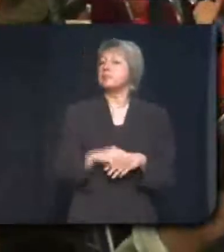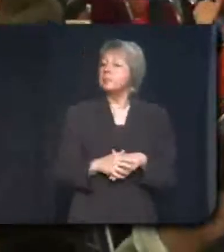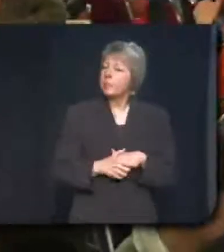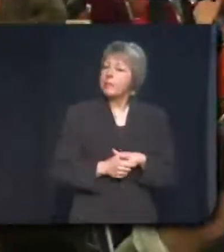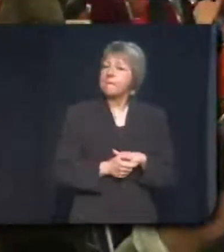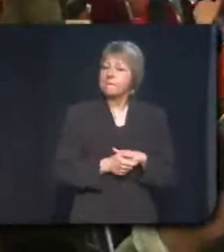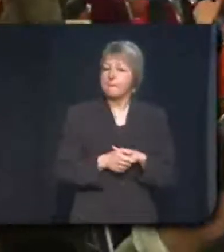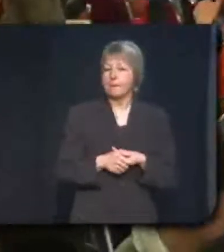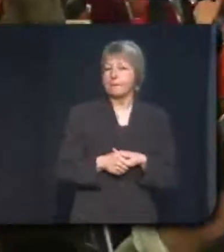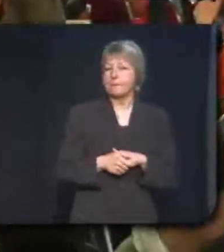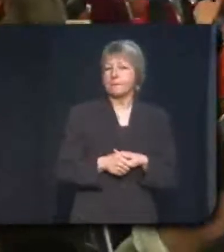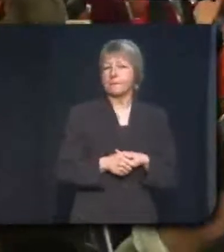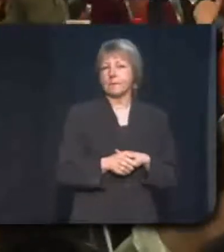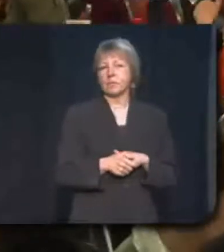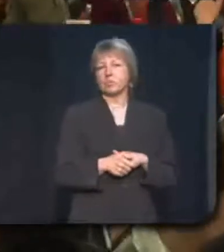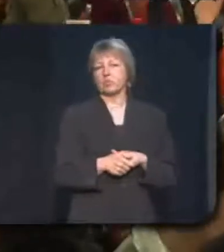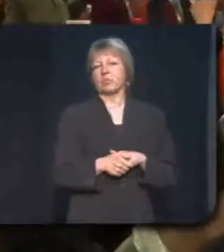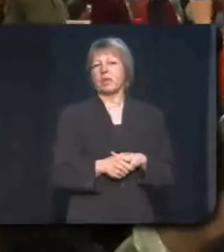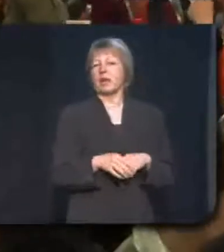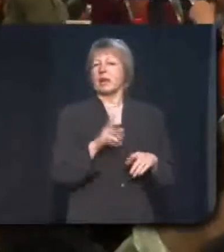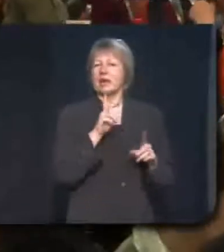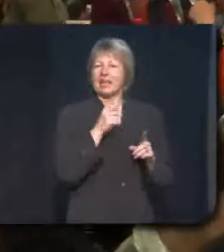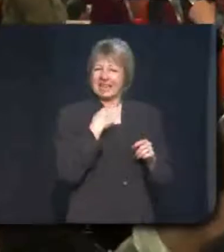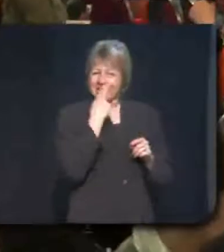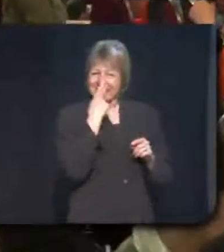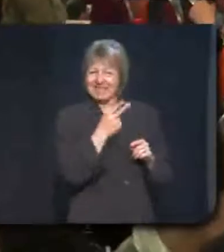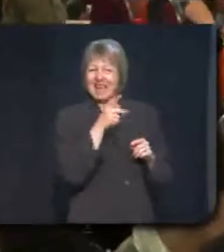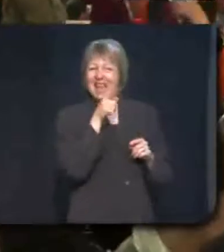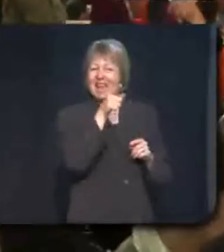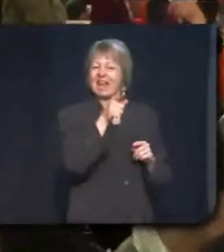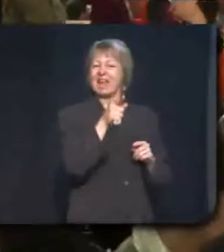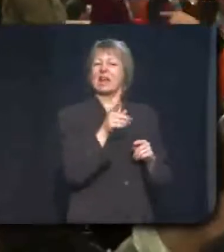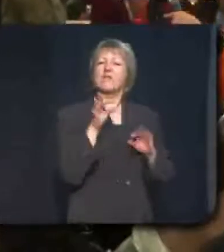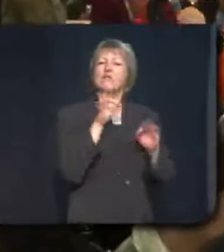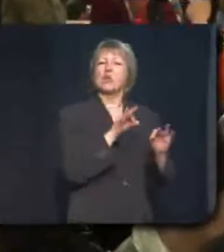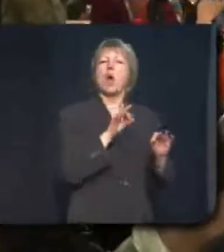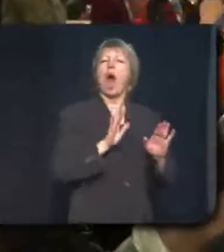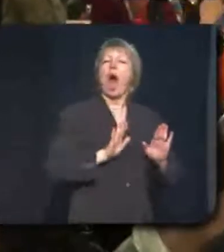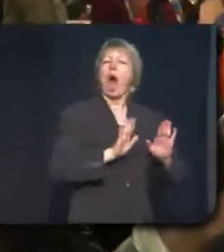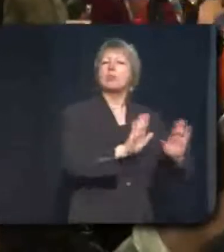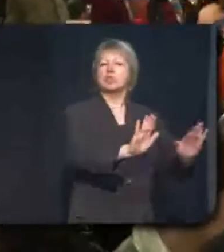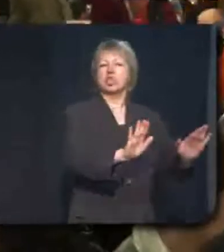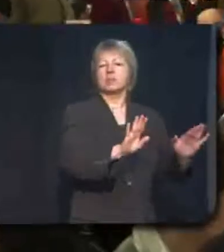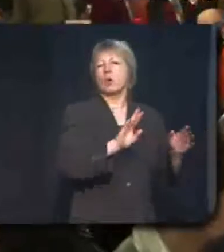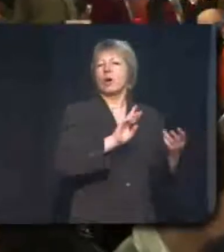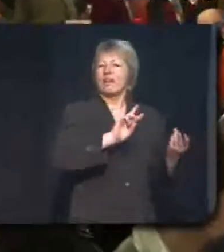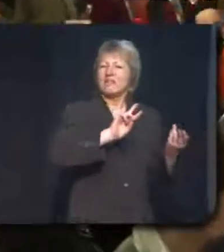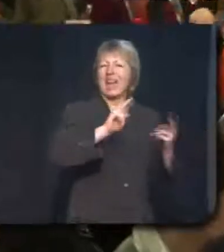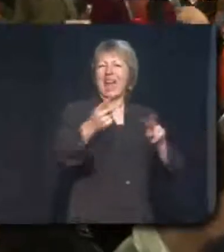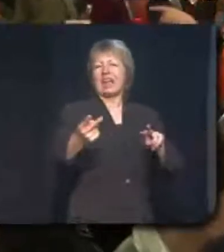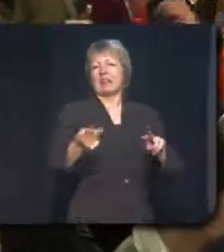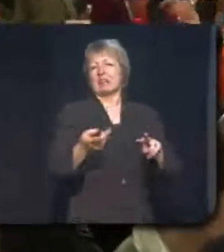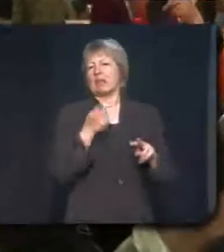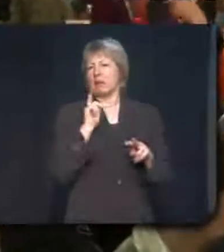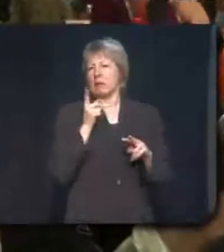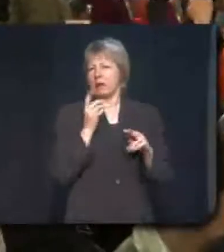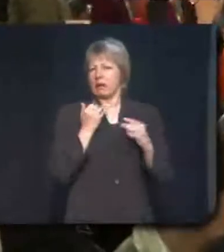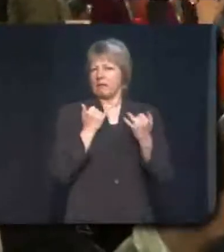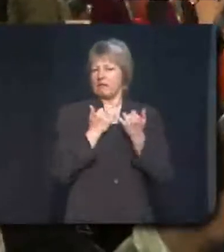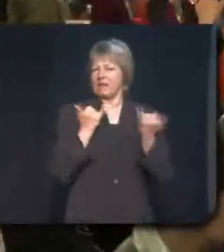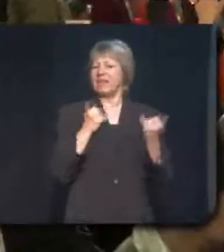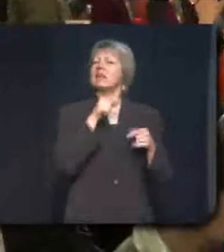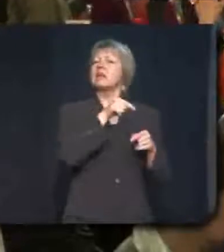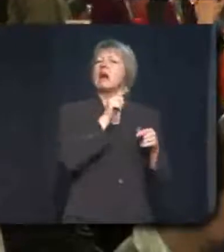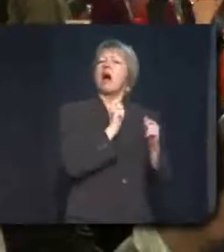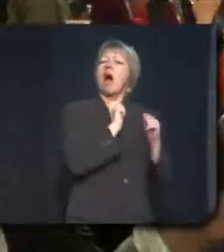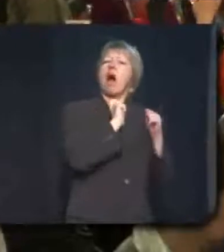kumpelte Einstellung der Abschiebung befürwortet wie soll das haben der